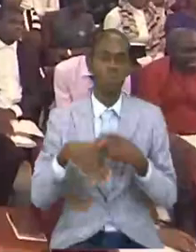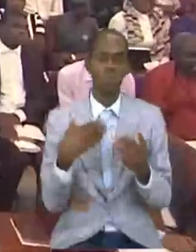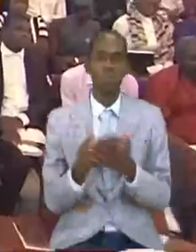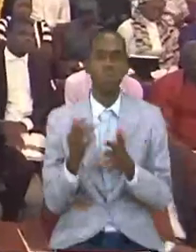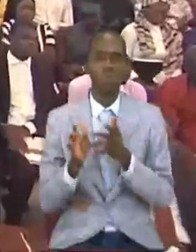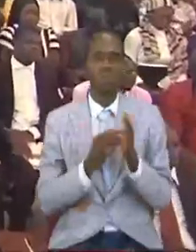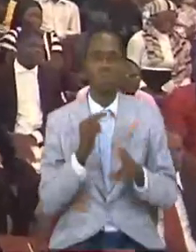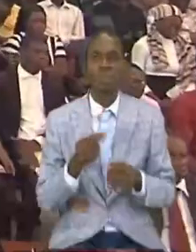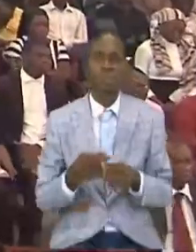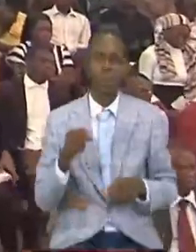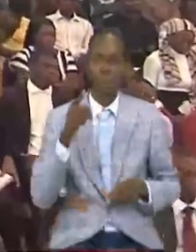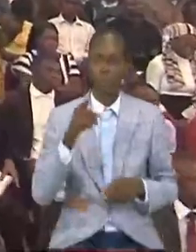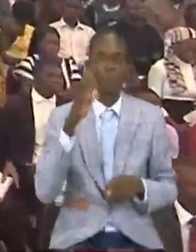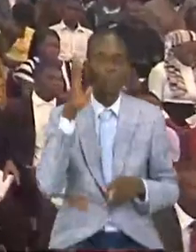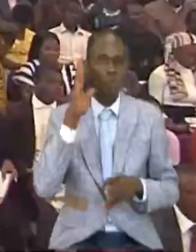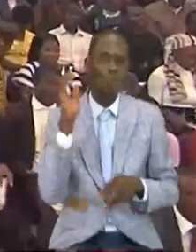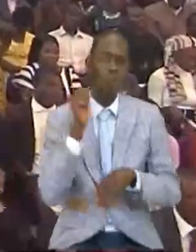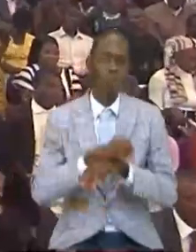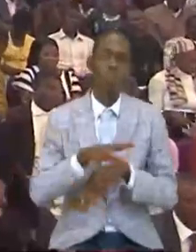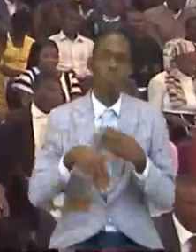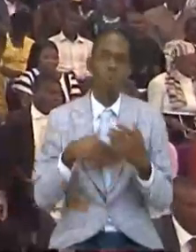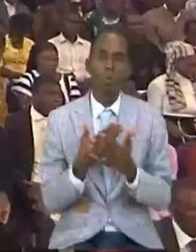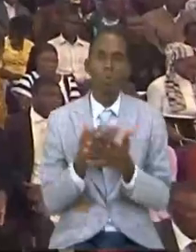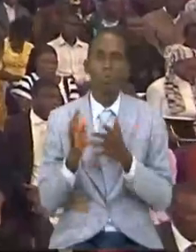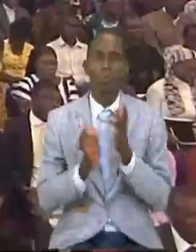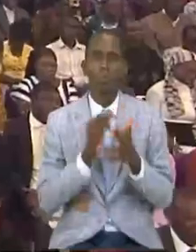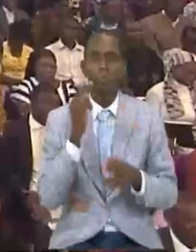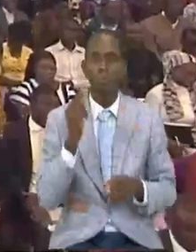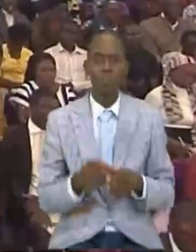détrôner. Je dis, vous allez les détrôner.